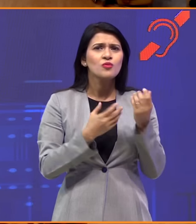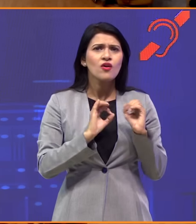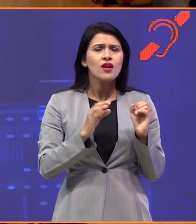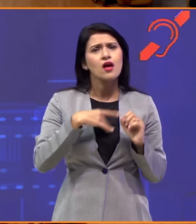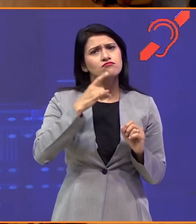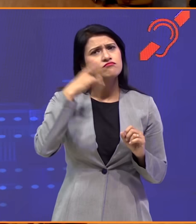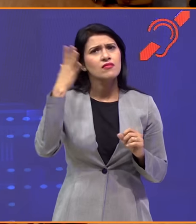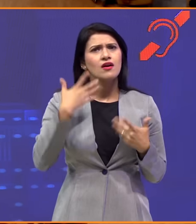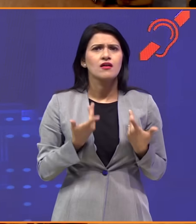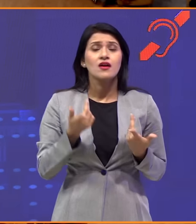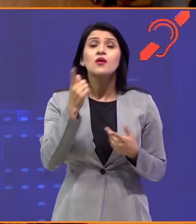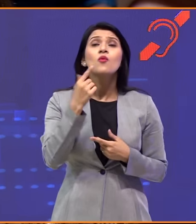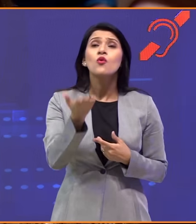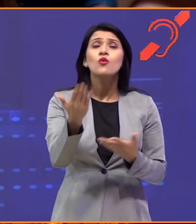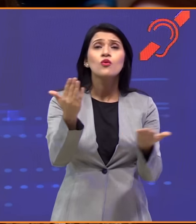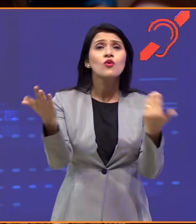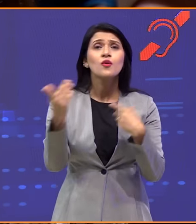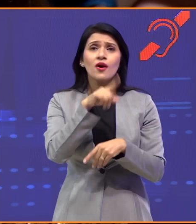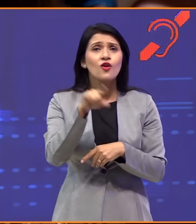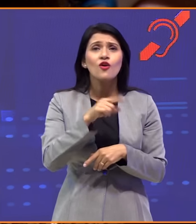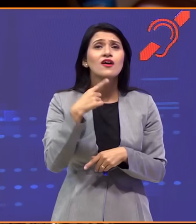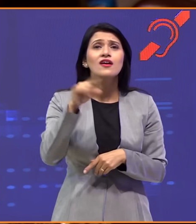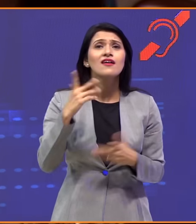मैं क्या मैं सही था कि नहीं था